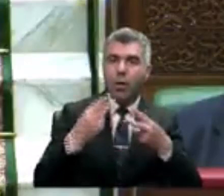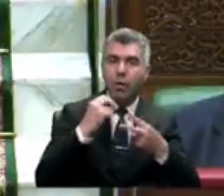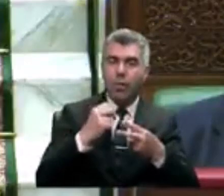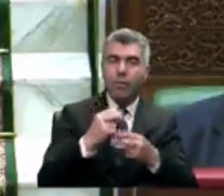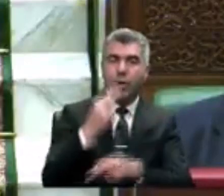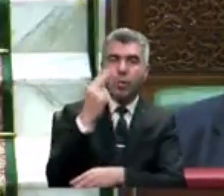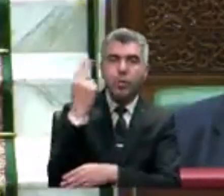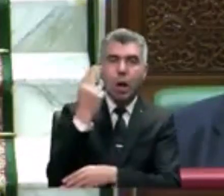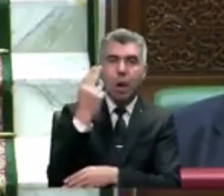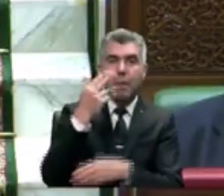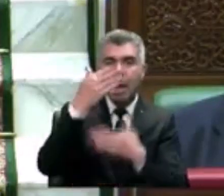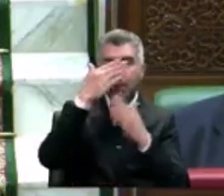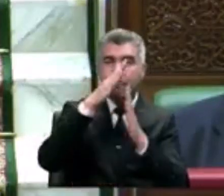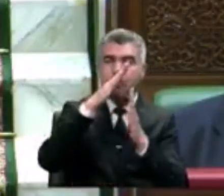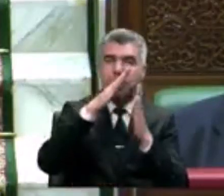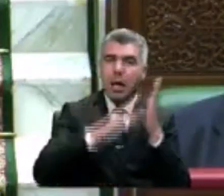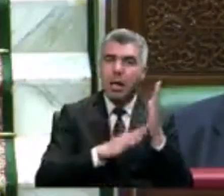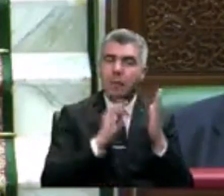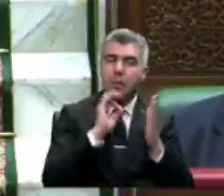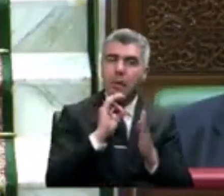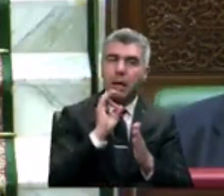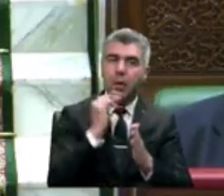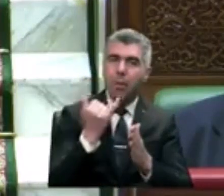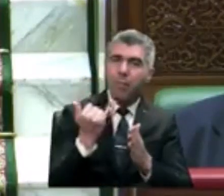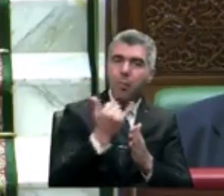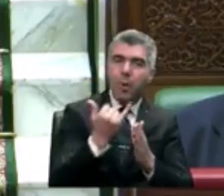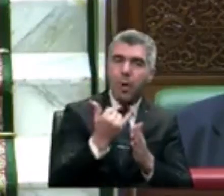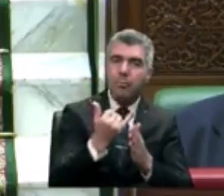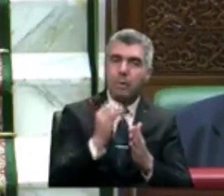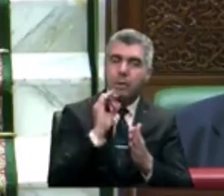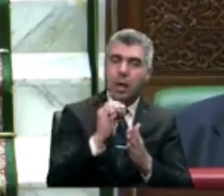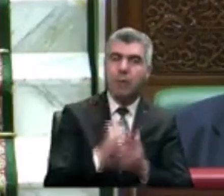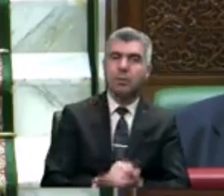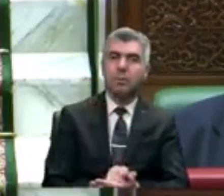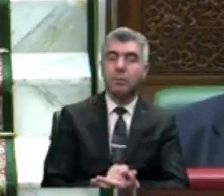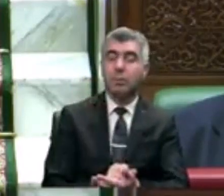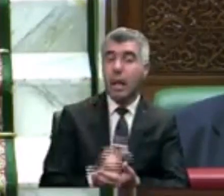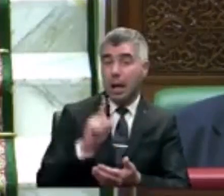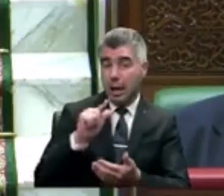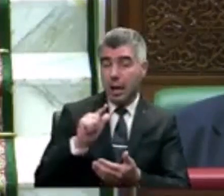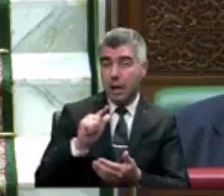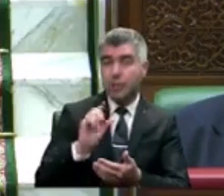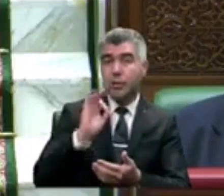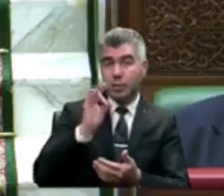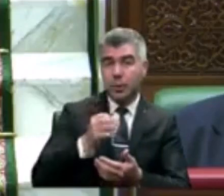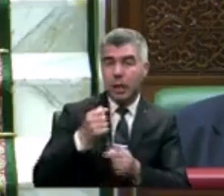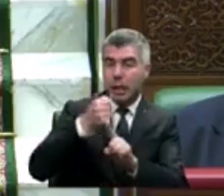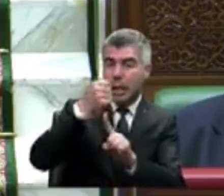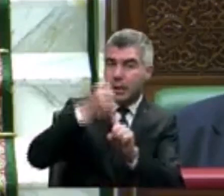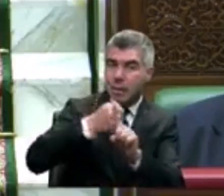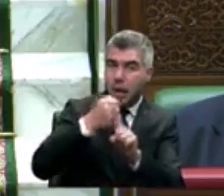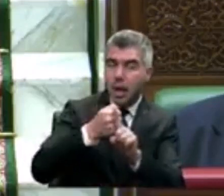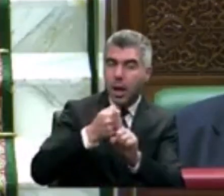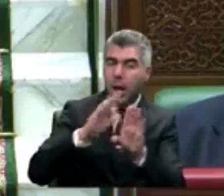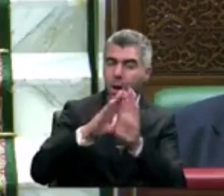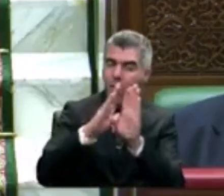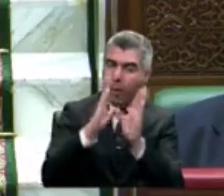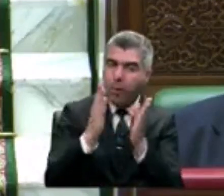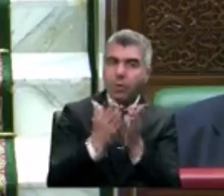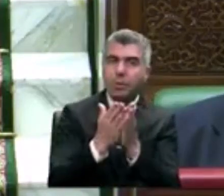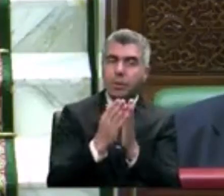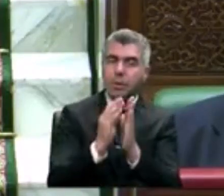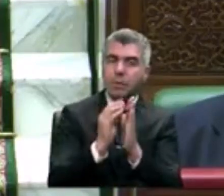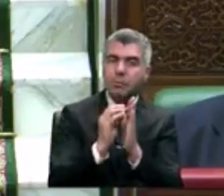المقومه تشكل عنصرا اساس اس ومهما في النسيس الوطني فلا شك انها تحتاج الى اصلاح جدري يقوم